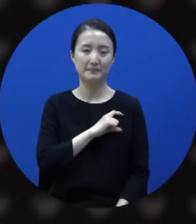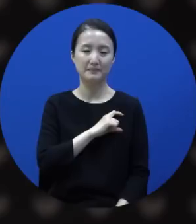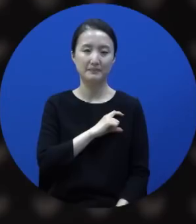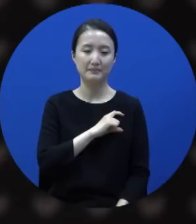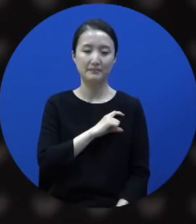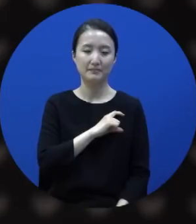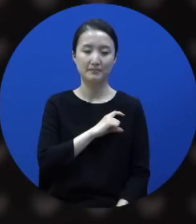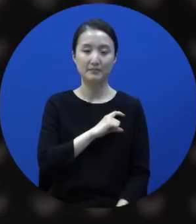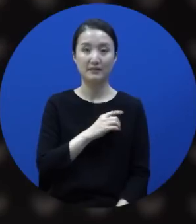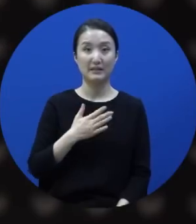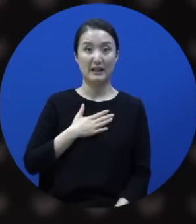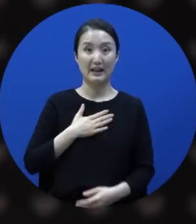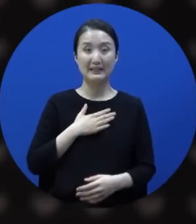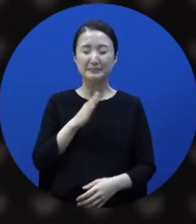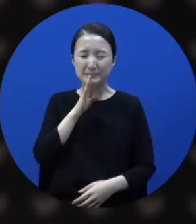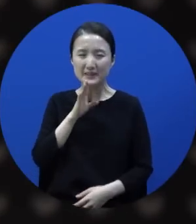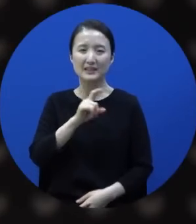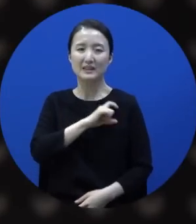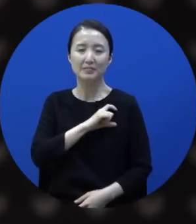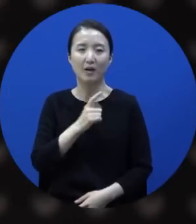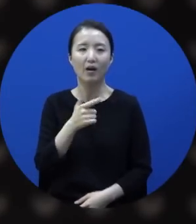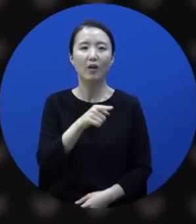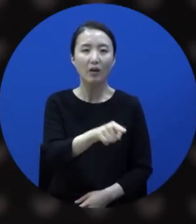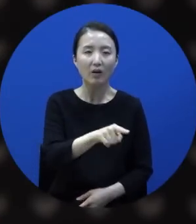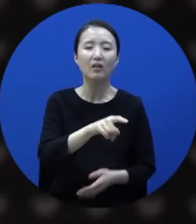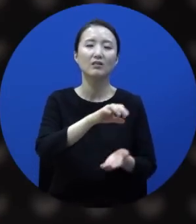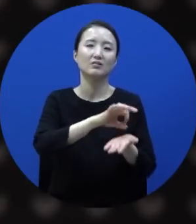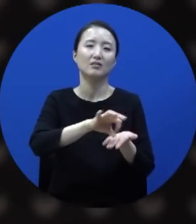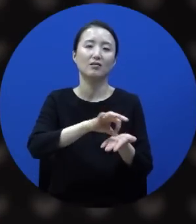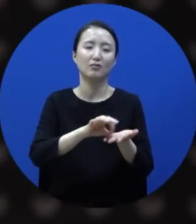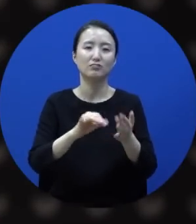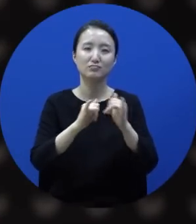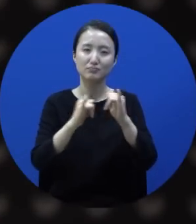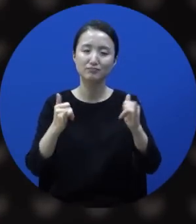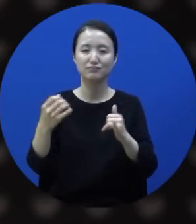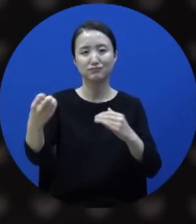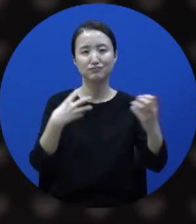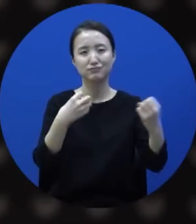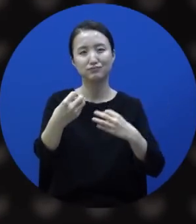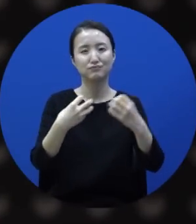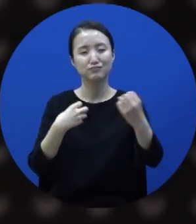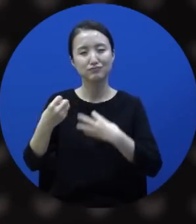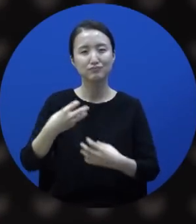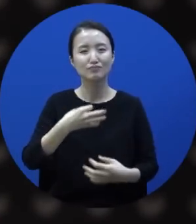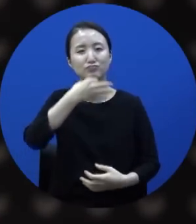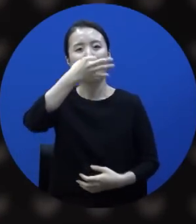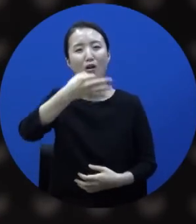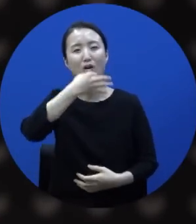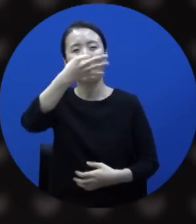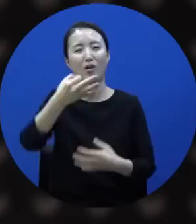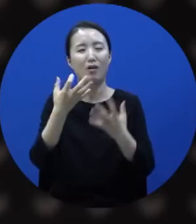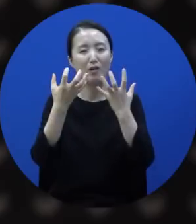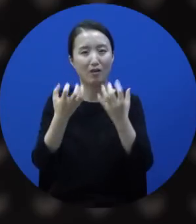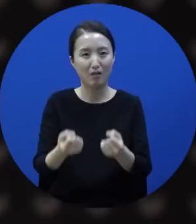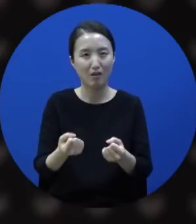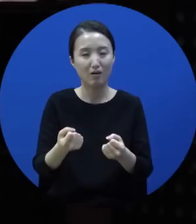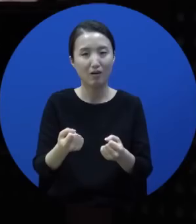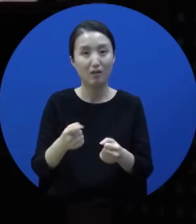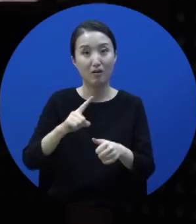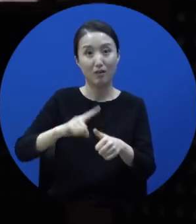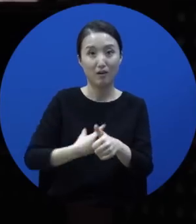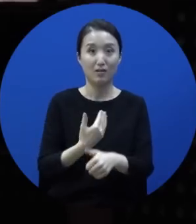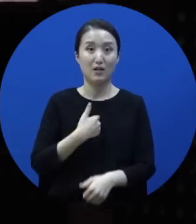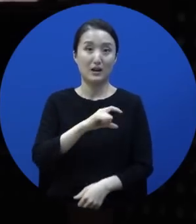그 이름들이 계속적으로 사용을 하면서 사람들이 익숙해진 거예요. 그러니까 이제는 이름을 부르는 것보다